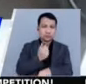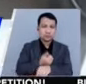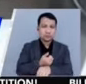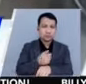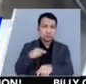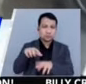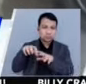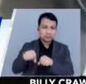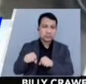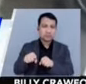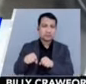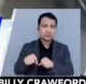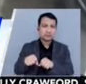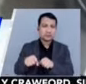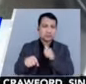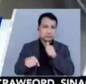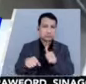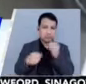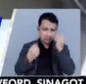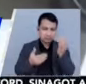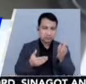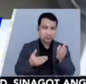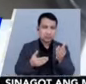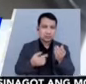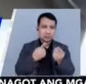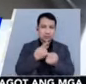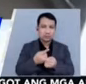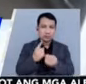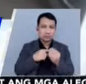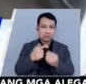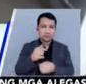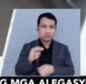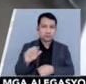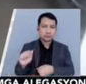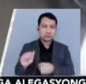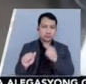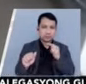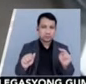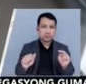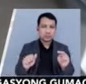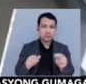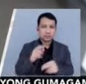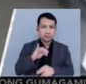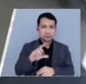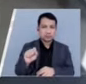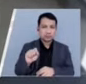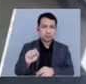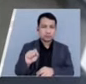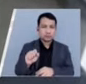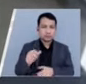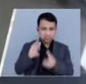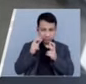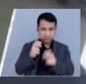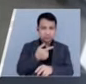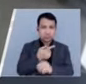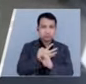na hindi pa nagbibigay ng panig. Para sa GMA Integrated News, Emil Sumangil, Nakatutok, 24 Horas.